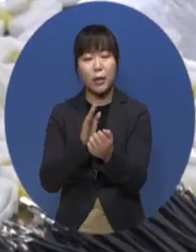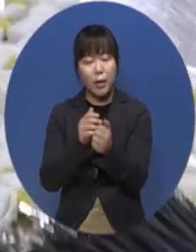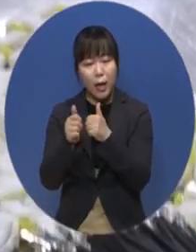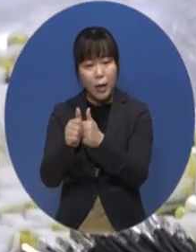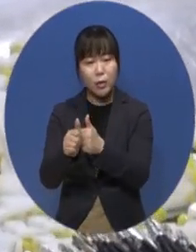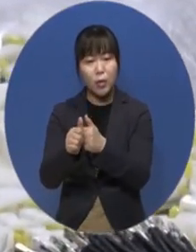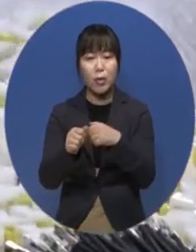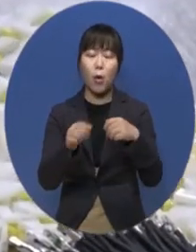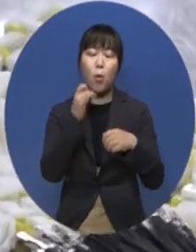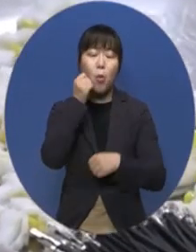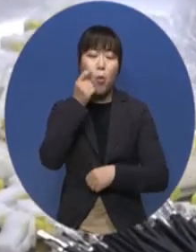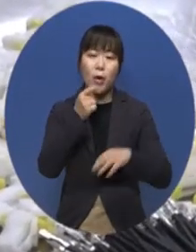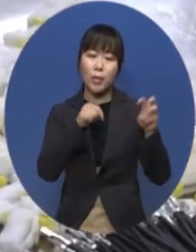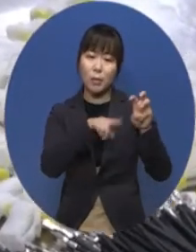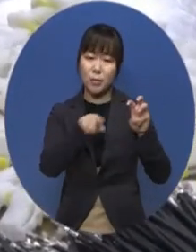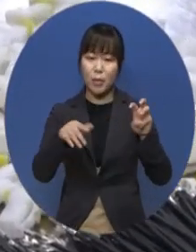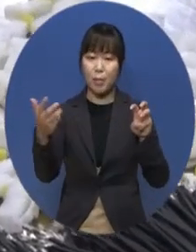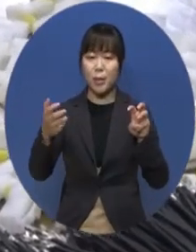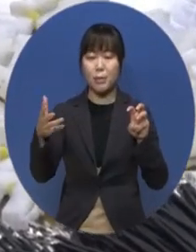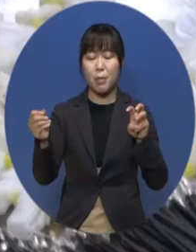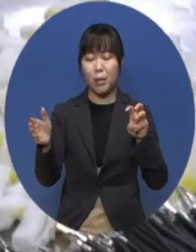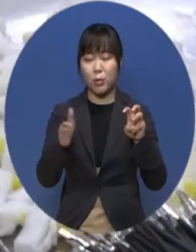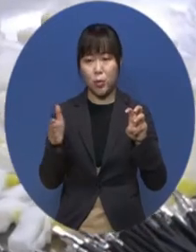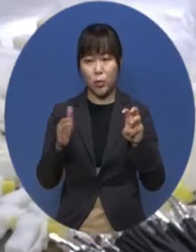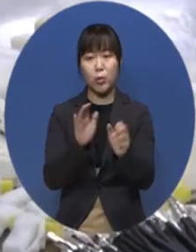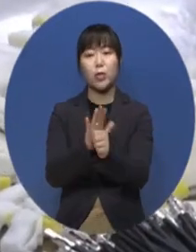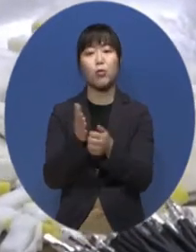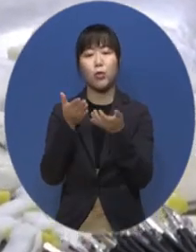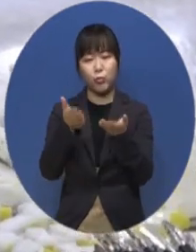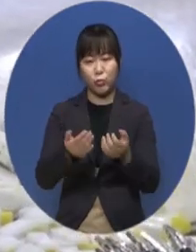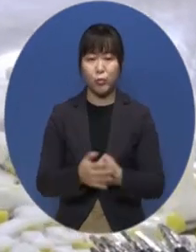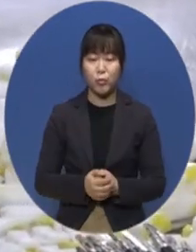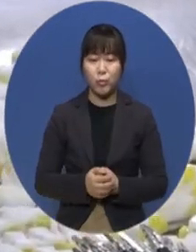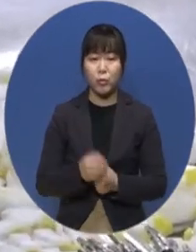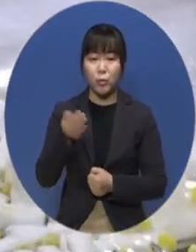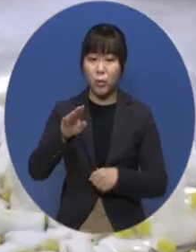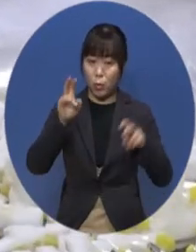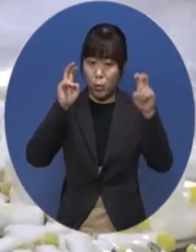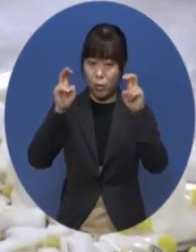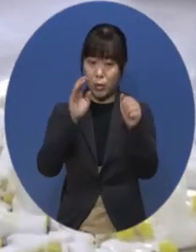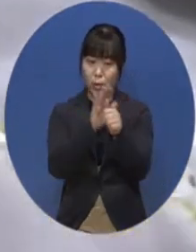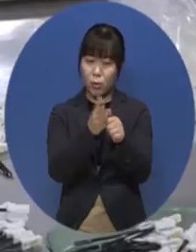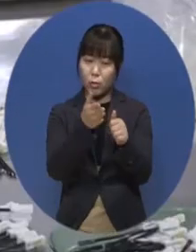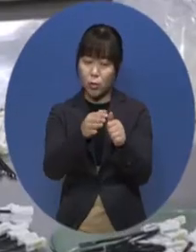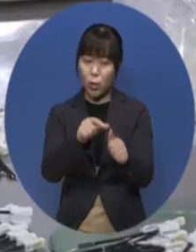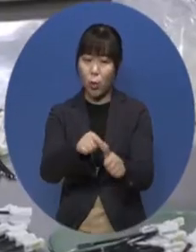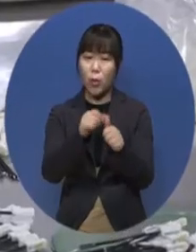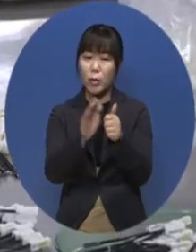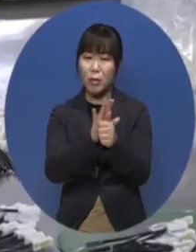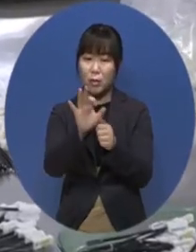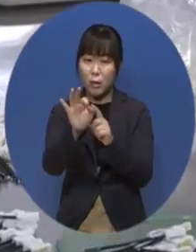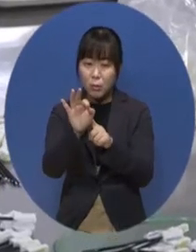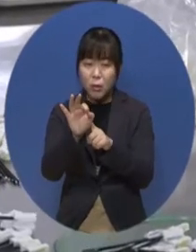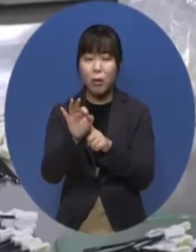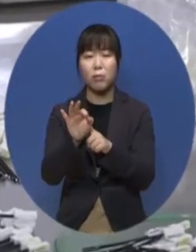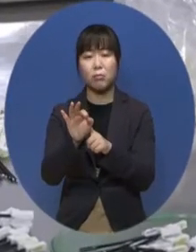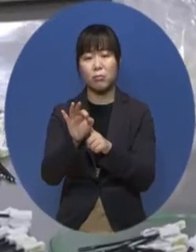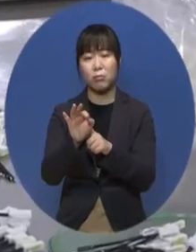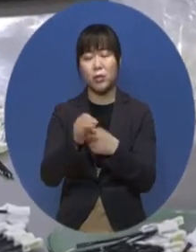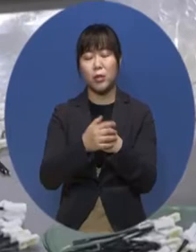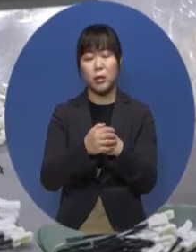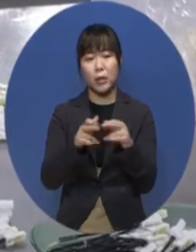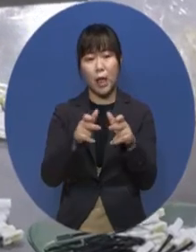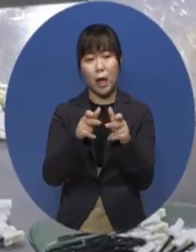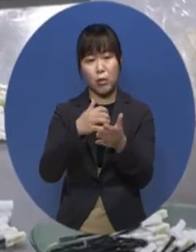원에서 80만 원을 기업체에 지원하고 있습니다. 그러나 기업체에 지원하는 고용 장려금은 채용된 장애인